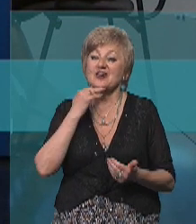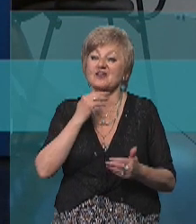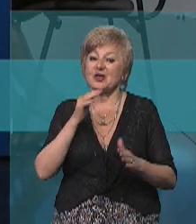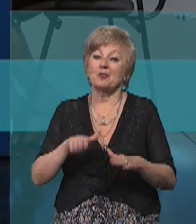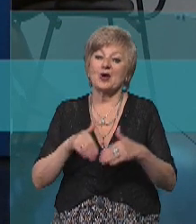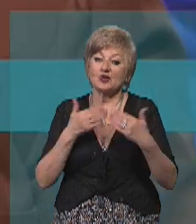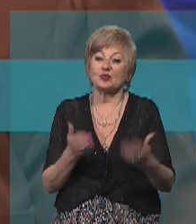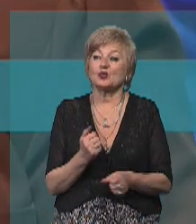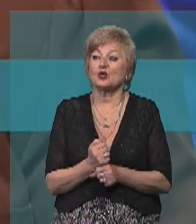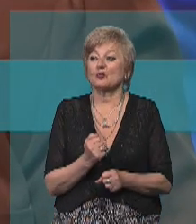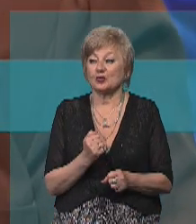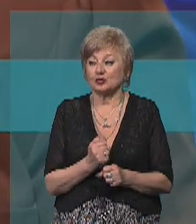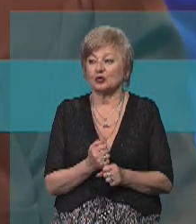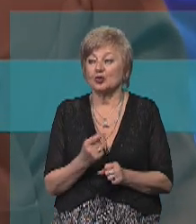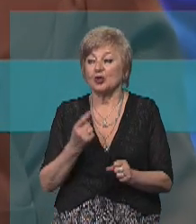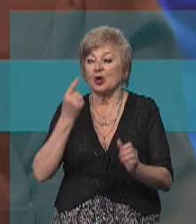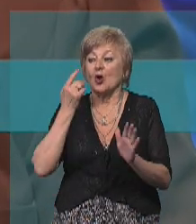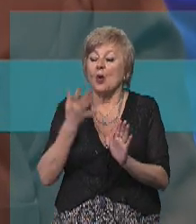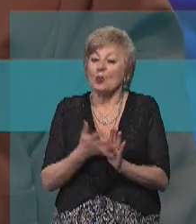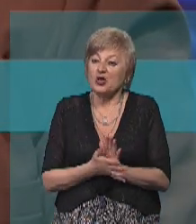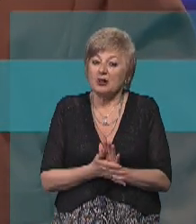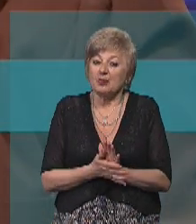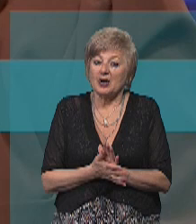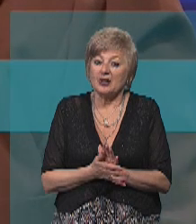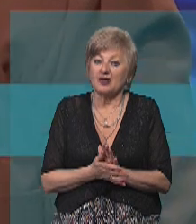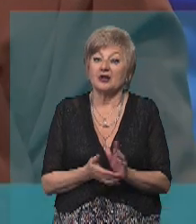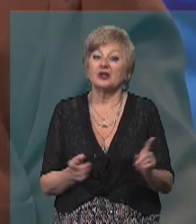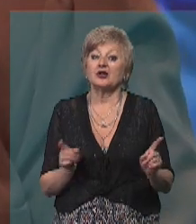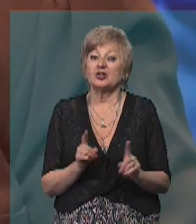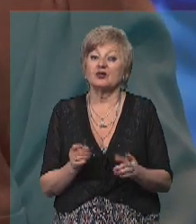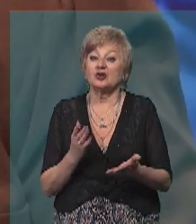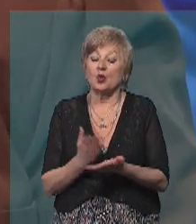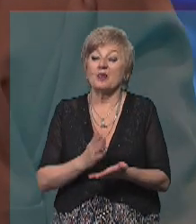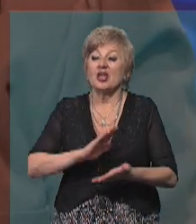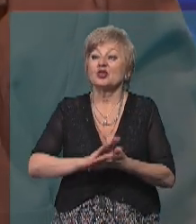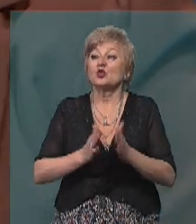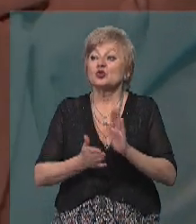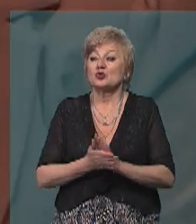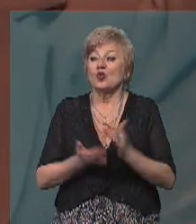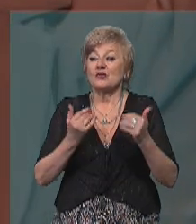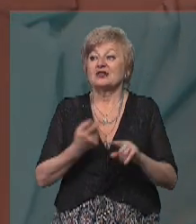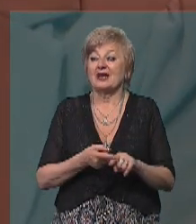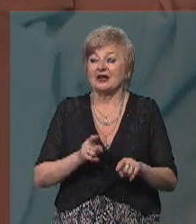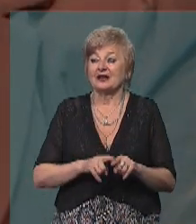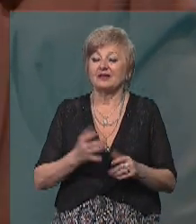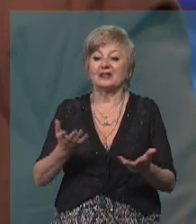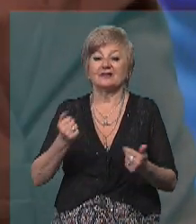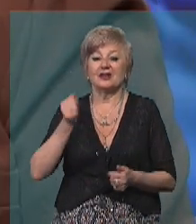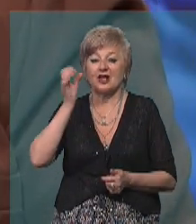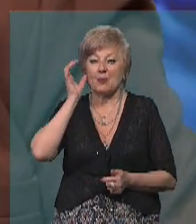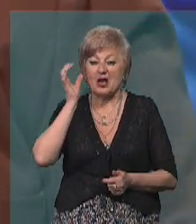щоб зробити свій усвідомлений, виважений вибір, то треба мати ж якісь умови для цього. І давайте